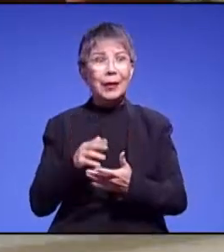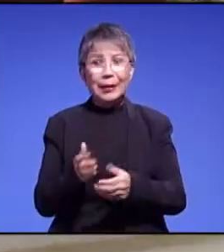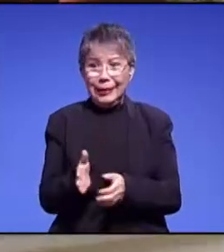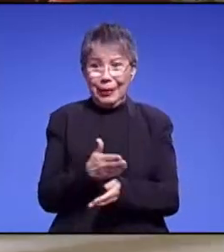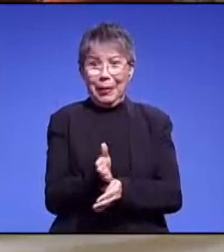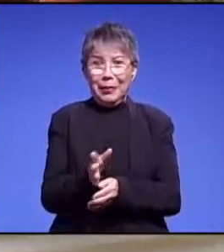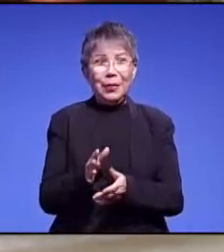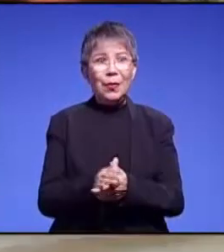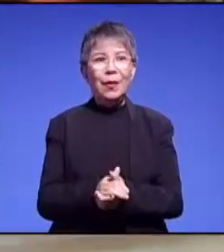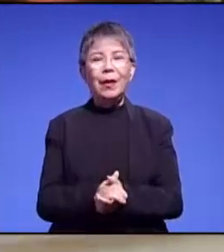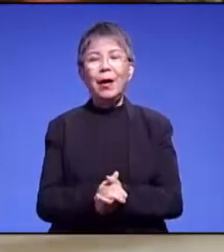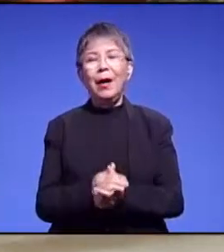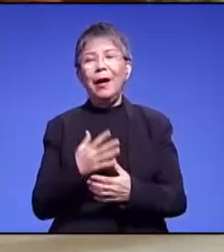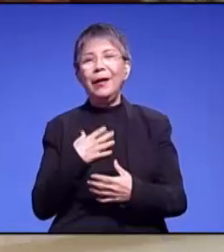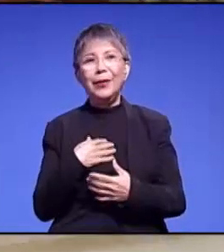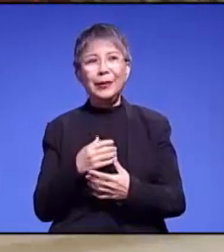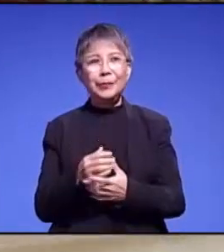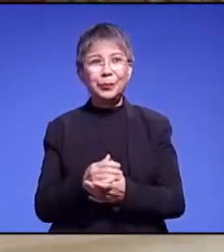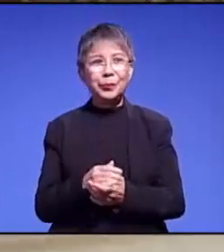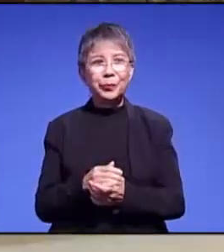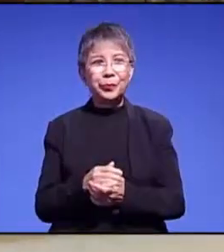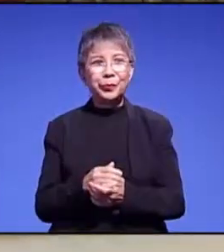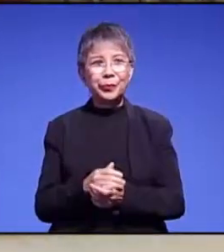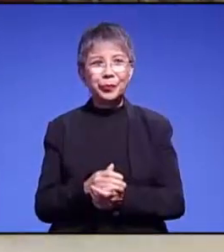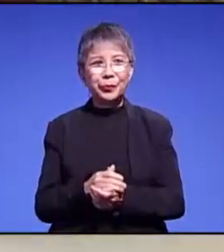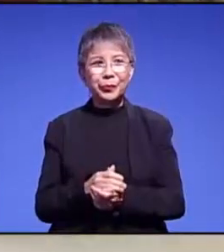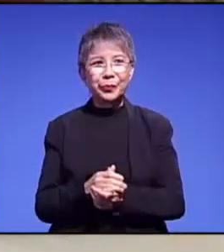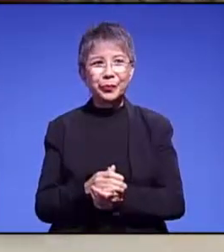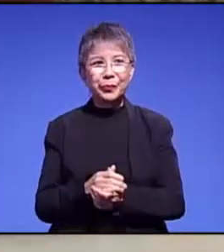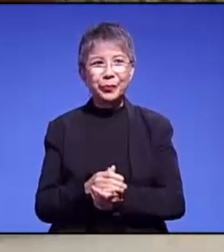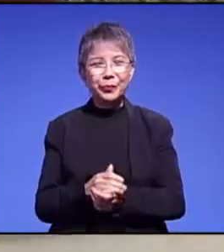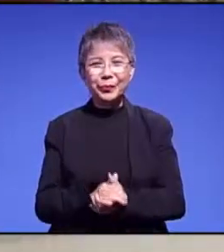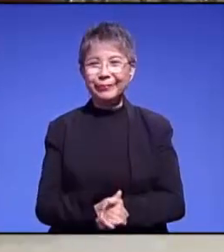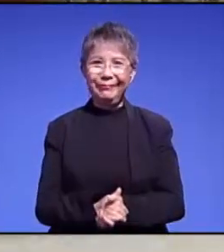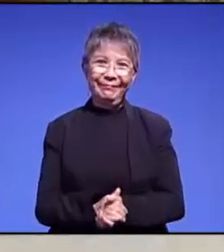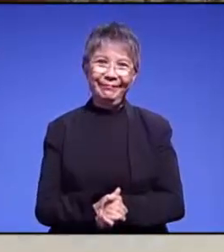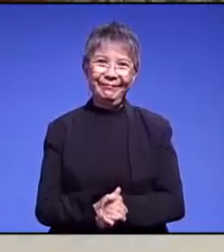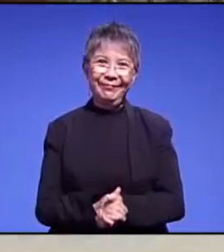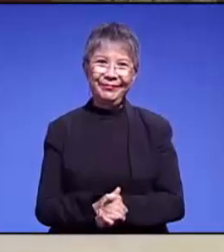Belokan susah, belokan. Belokan patah nih, ini gimana? Mundur dulu. Langsung gitu.